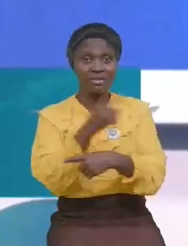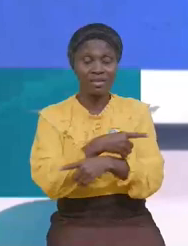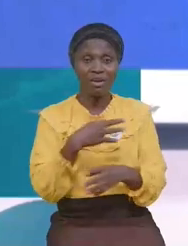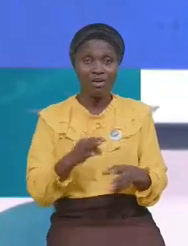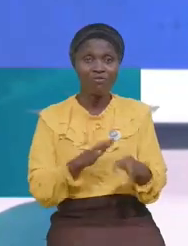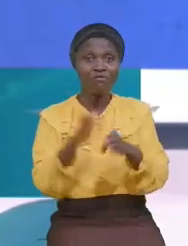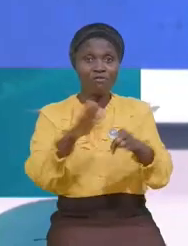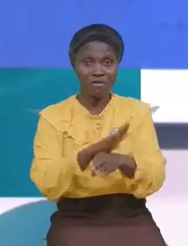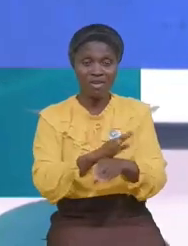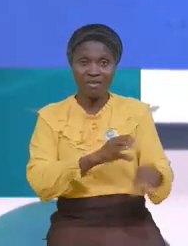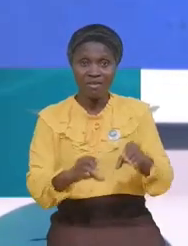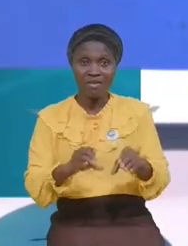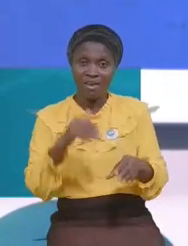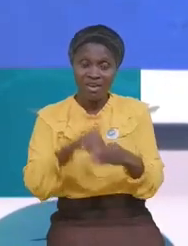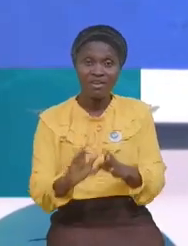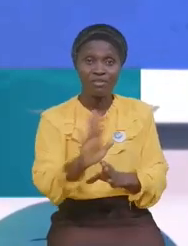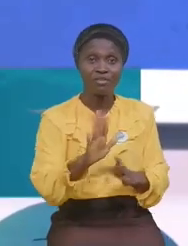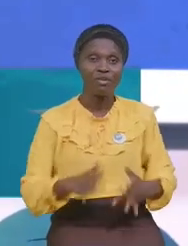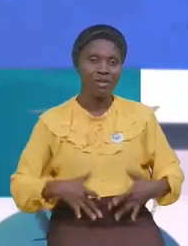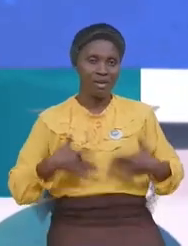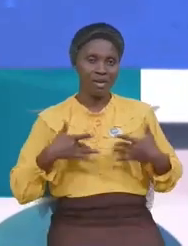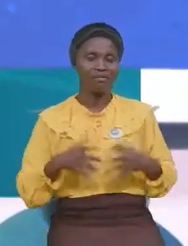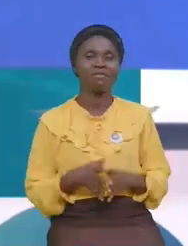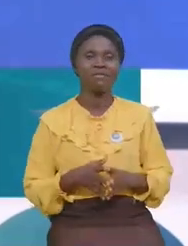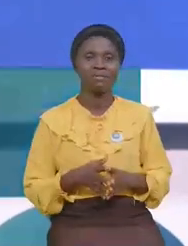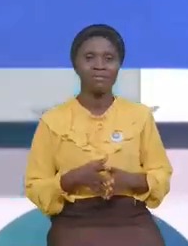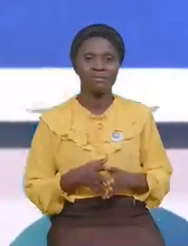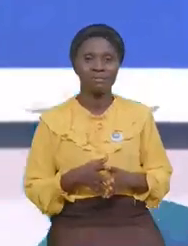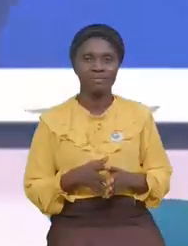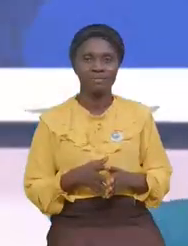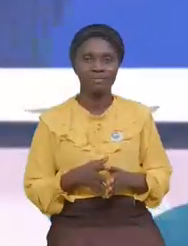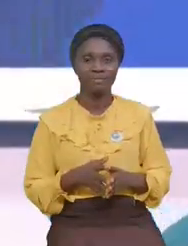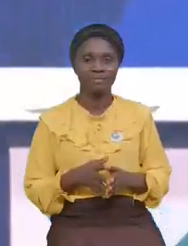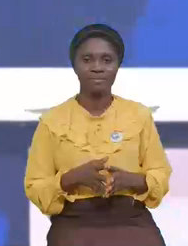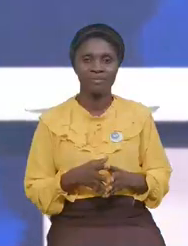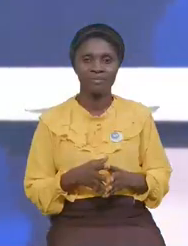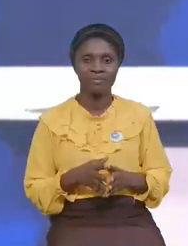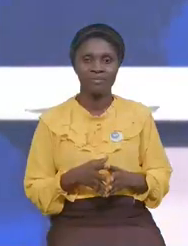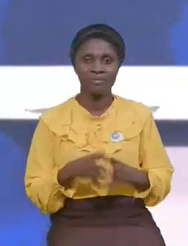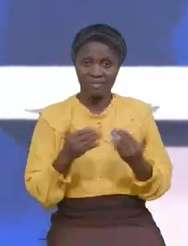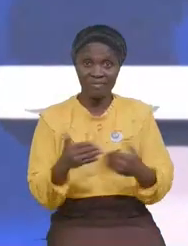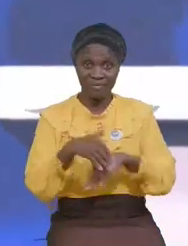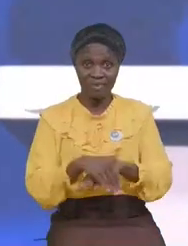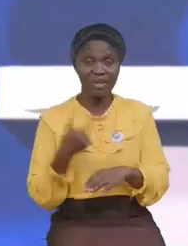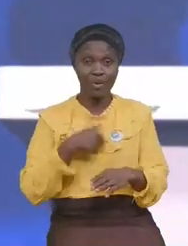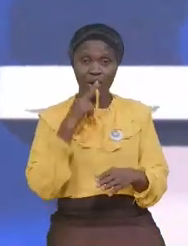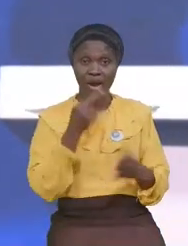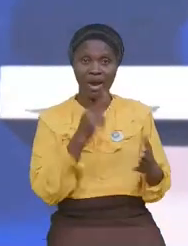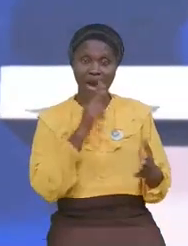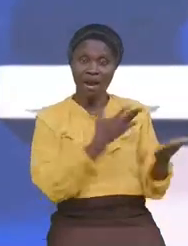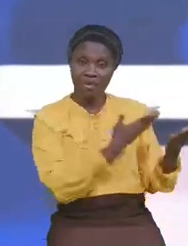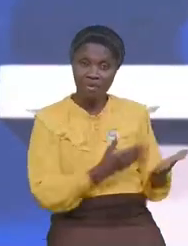Et disaient, voici le jour d'accomplissement dans votre vie. Ce soir, nous apportons la